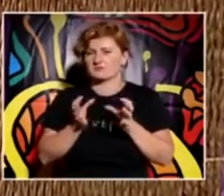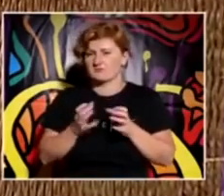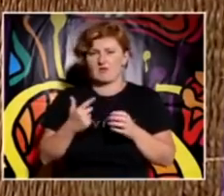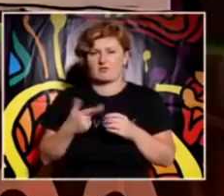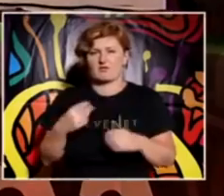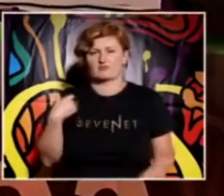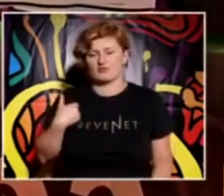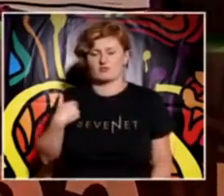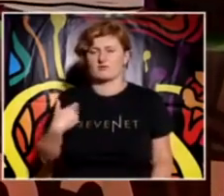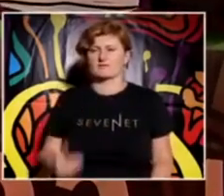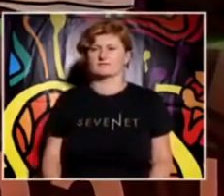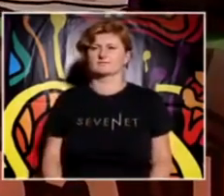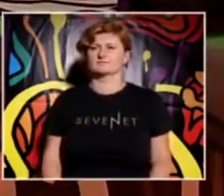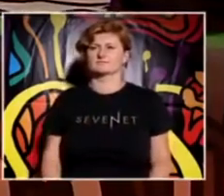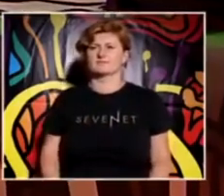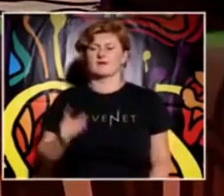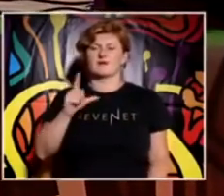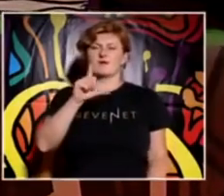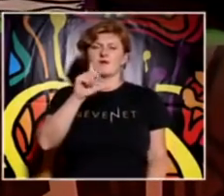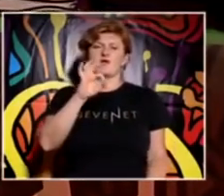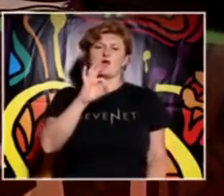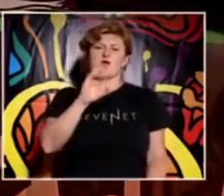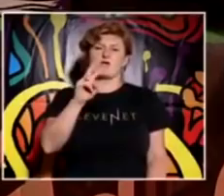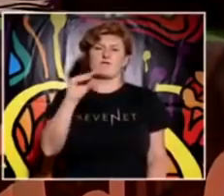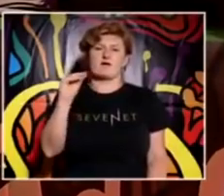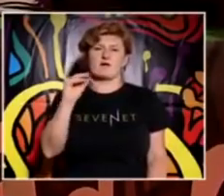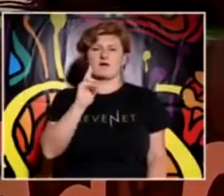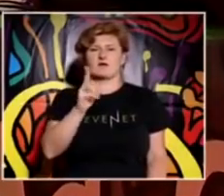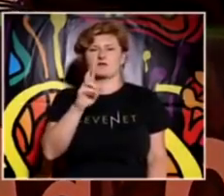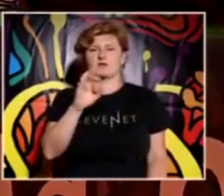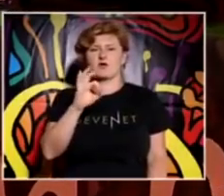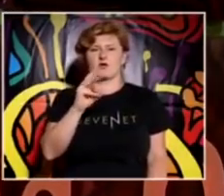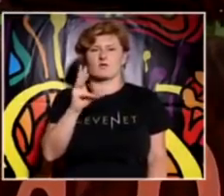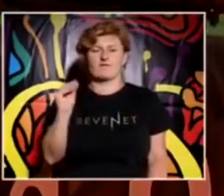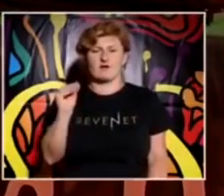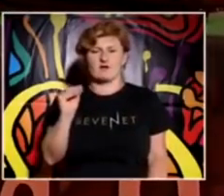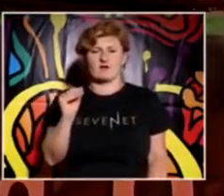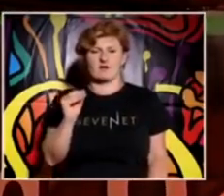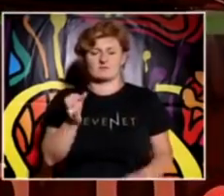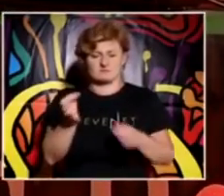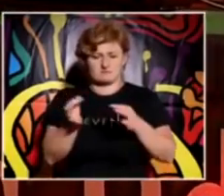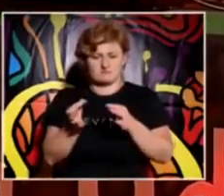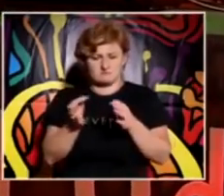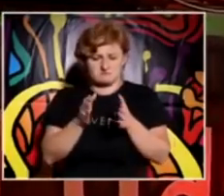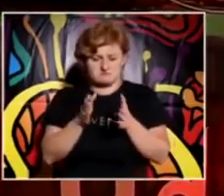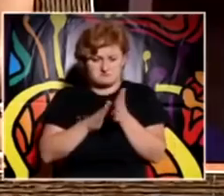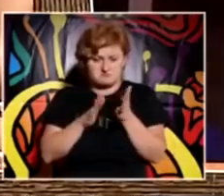żałuję. Lalowe krowy trzyma jakiś reżim, czy nie? Reżim trzymamy? Tak, czy reżim finansowy nie. Trzymacie?